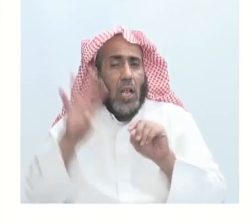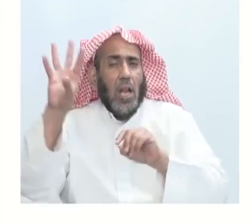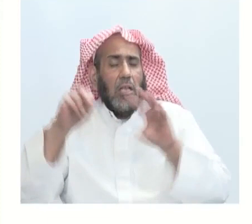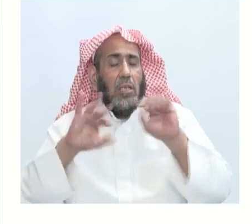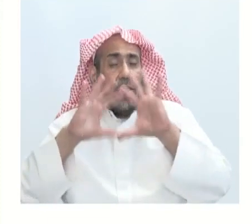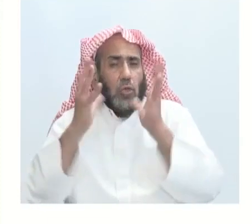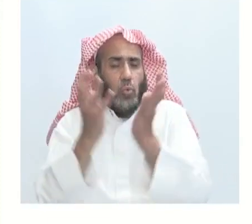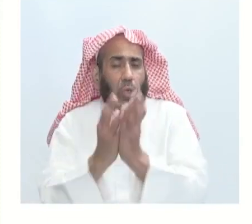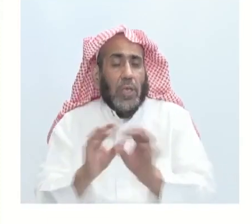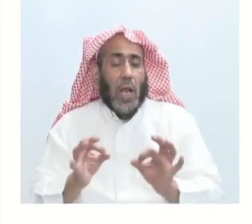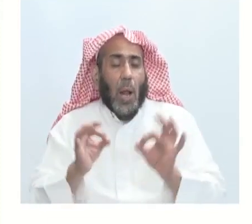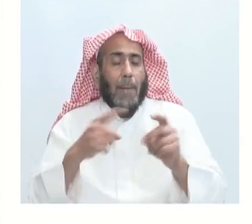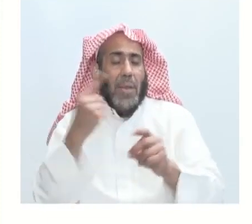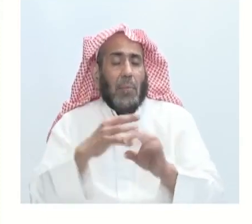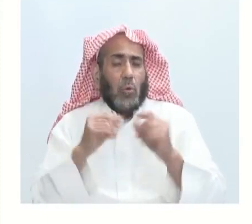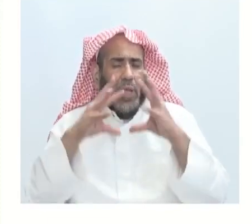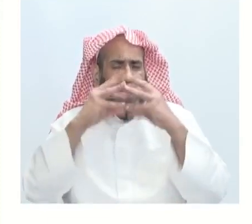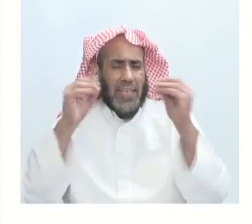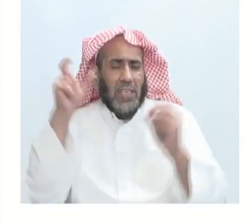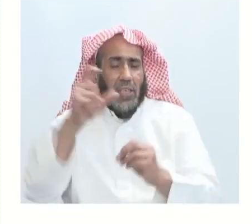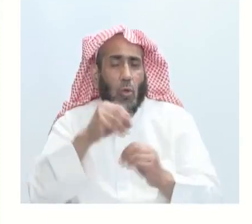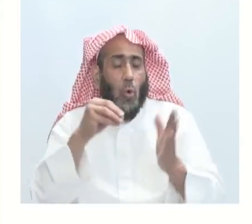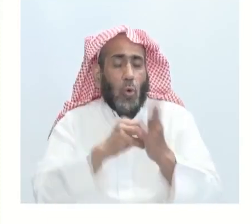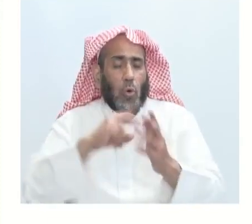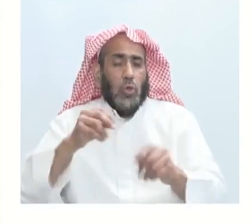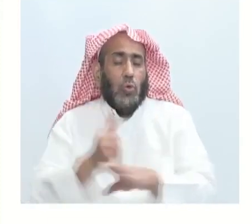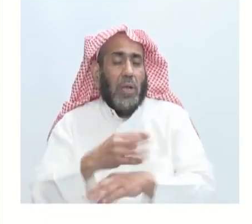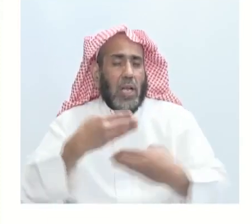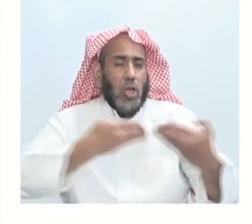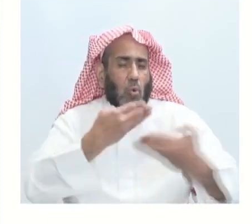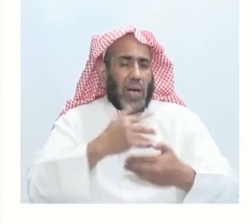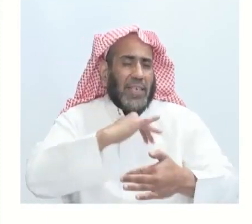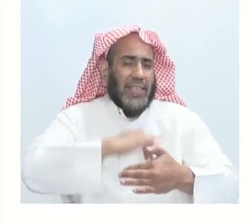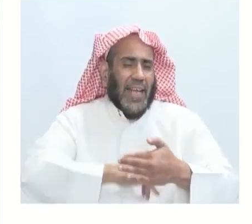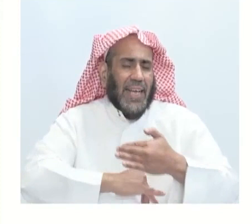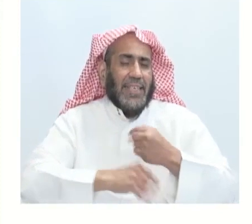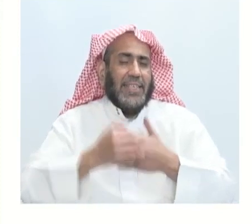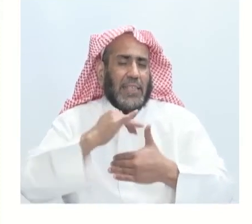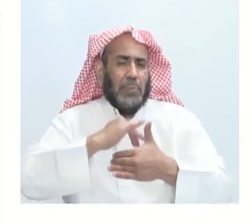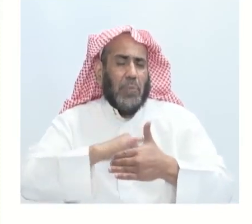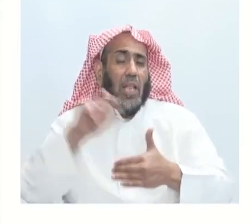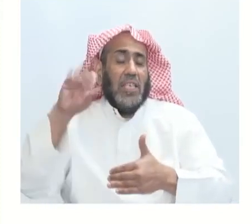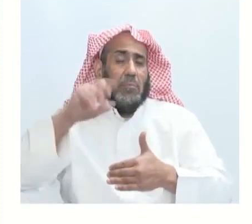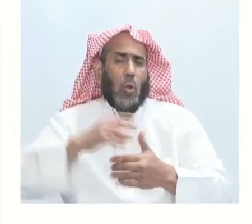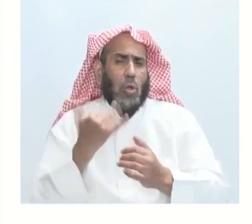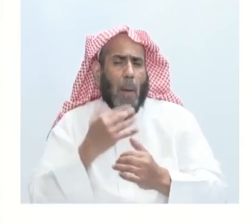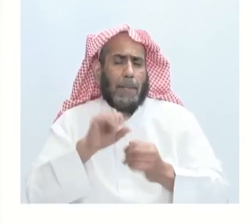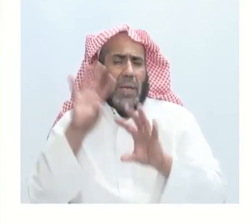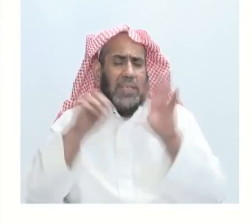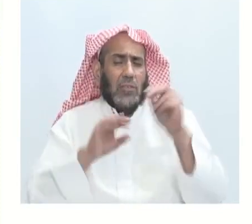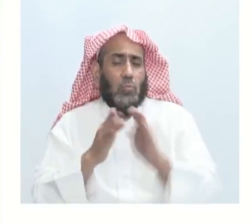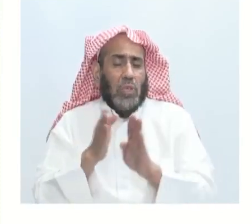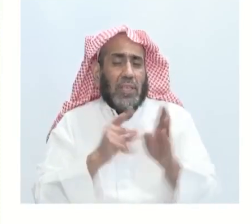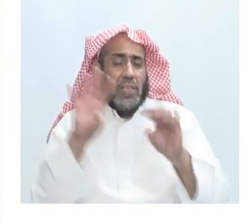تصوير البيئه المحليه والتحليل النفسي للشخصيات والتنوع في المضامين واستعمال اسلوب الحوار الداخلي ما يسمى بالاستبن واهتمام القصص ومسيره